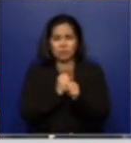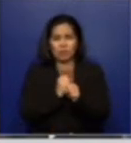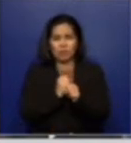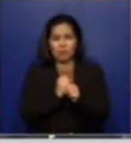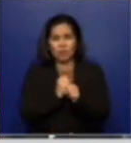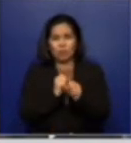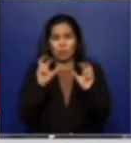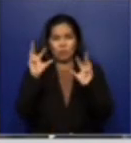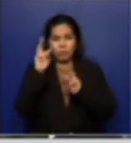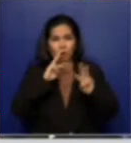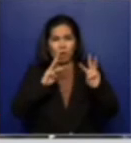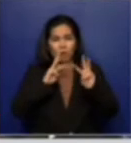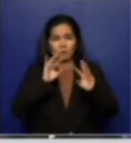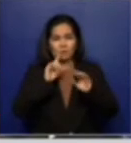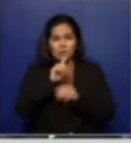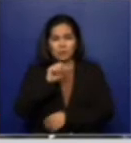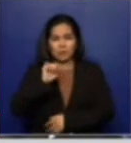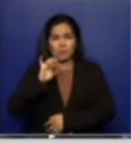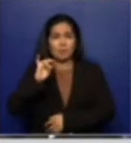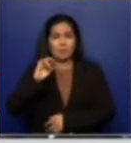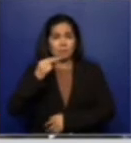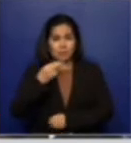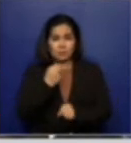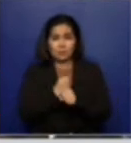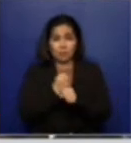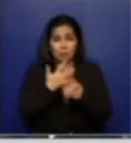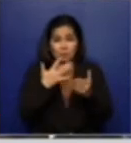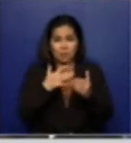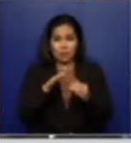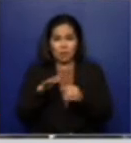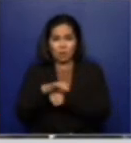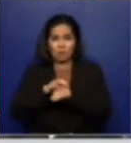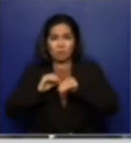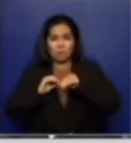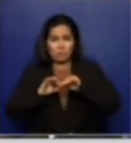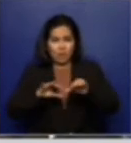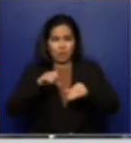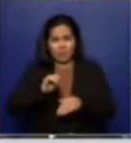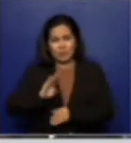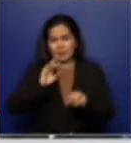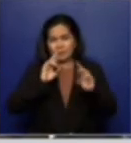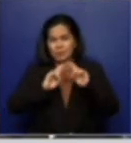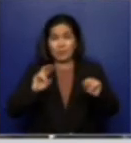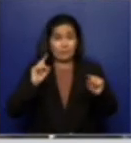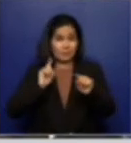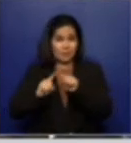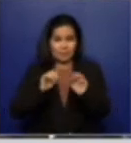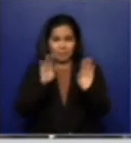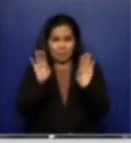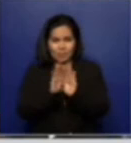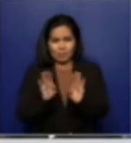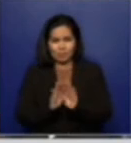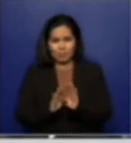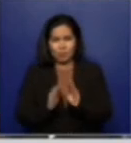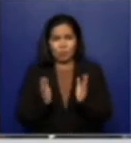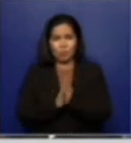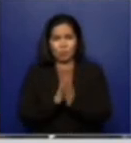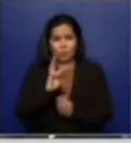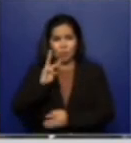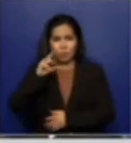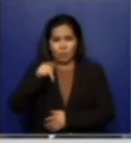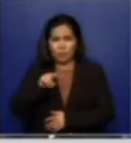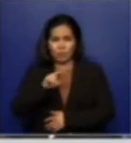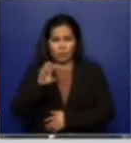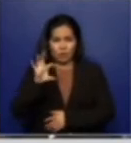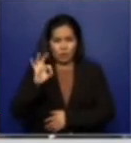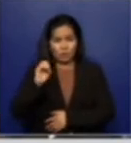ไป 180,000 คนหลังโควิดบริษัทห้างร้านต่างๆปิดกิจการไป